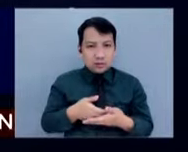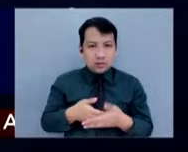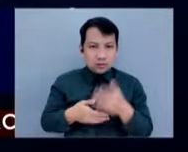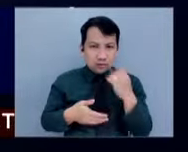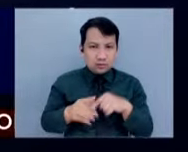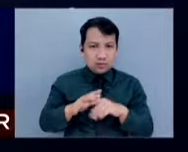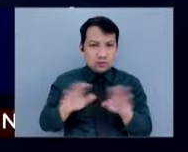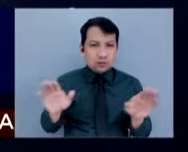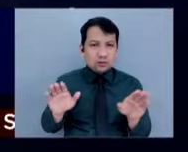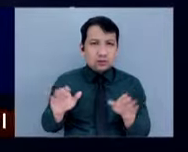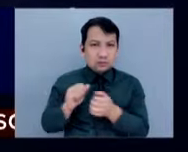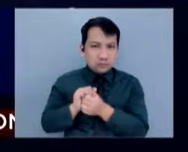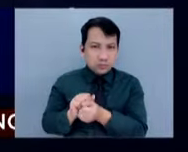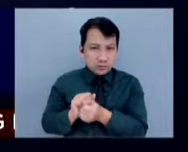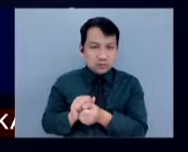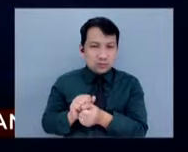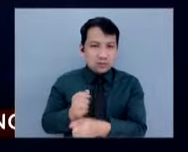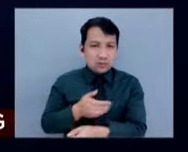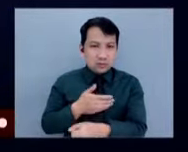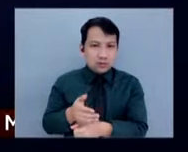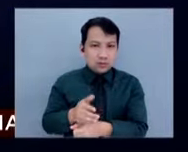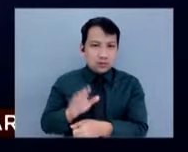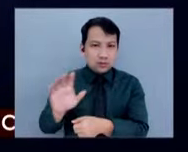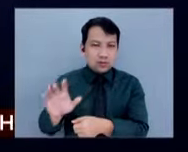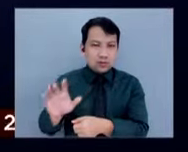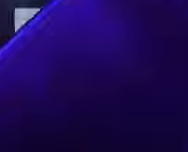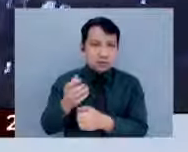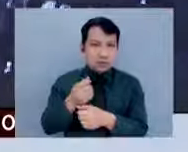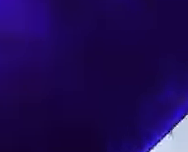siya sinama sa concert para sa kanyang kaligtasan.